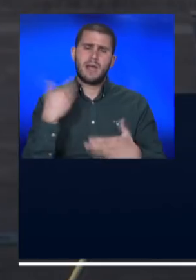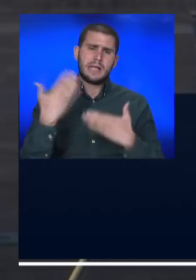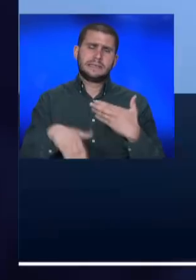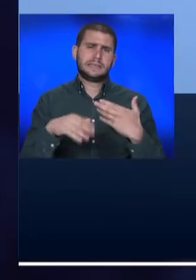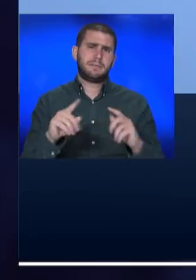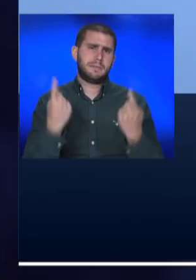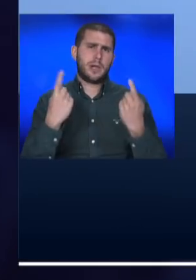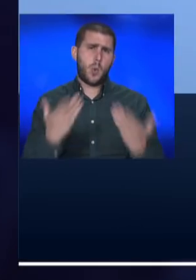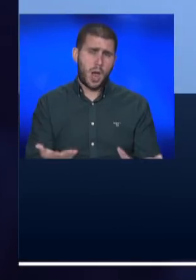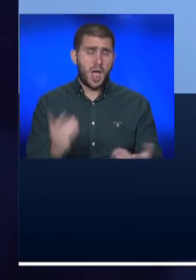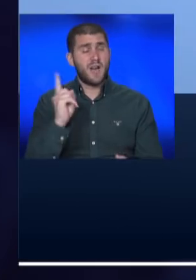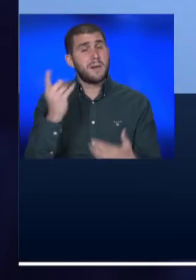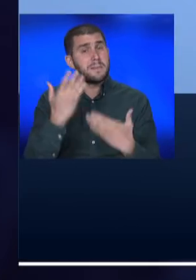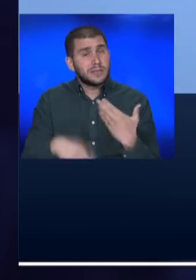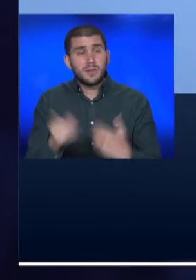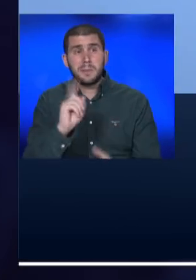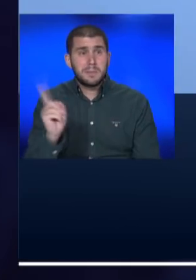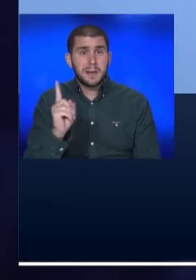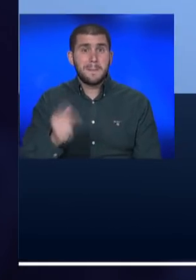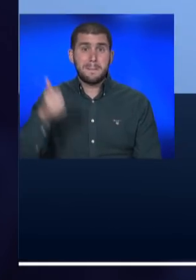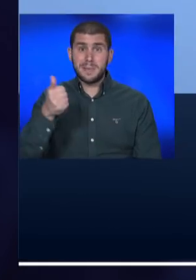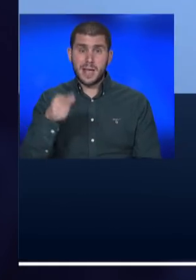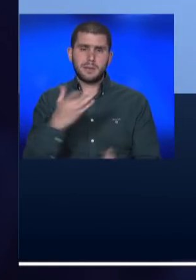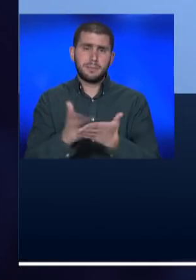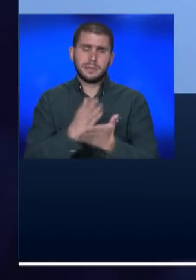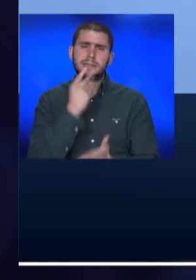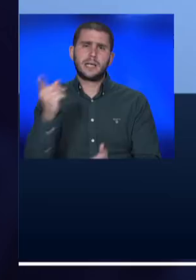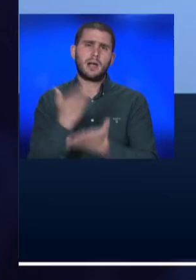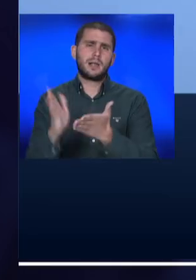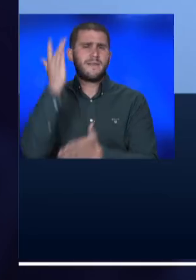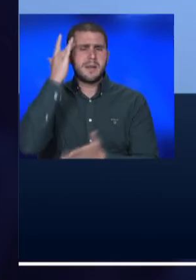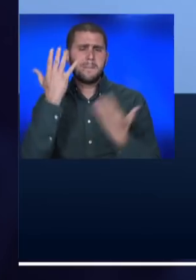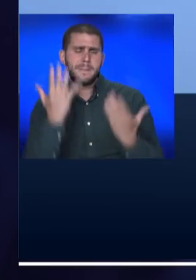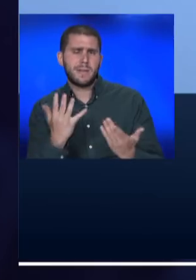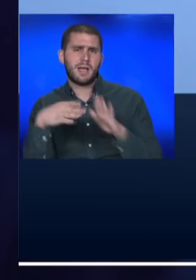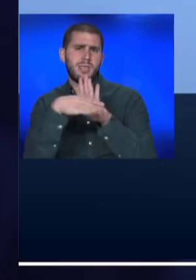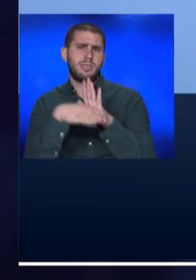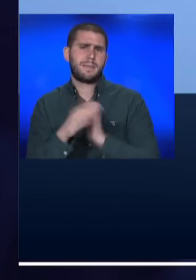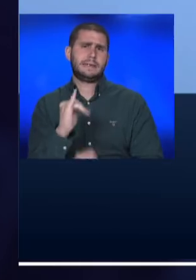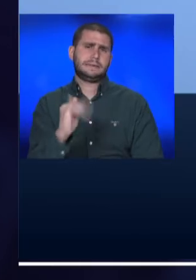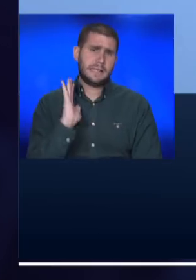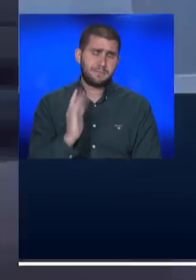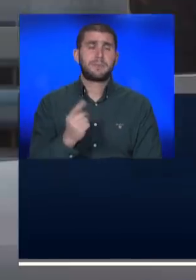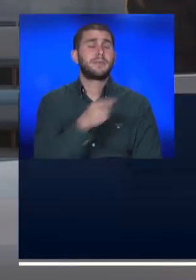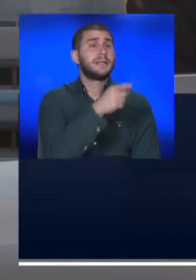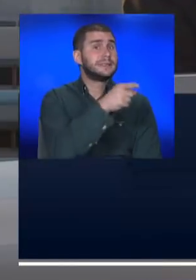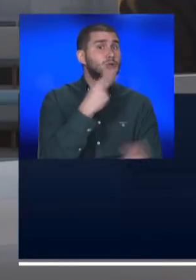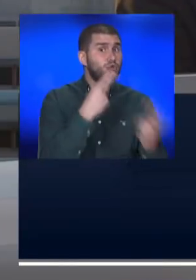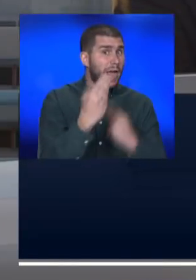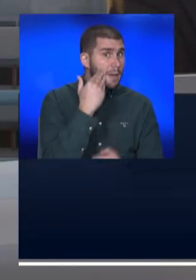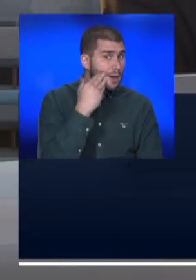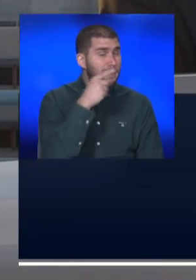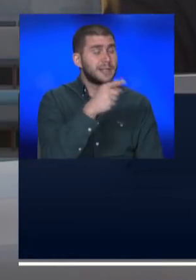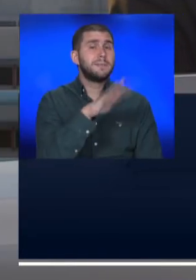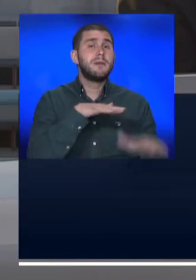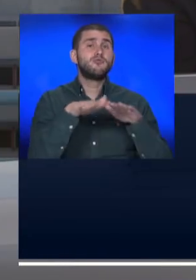של יום, מי שמנהל את האירוע הזה הוא ישראל, היא תקבע מתי ואיך ובאילו תנאים. אז זו התשובה על האמריקאים, זו התשובה של הממשלה מבחינתך